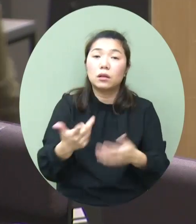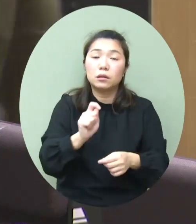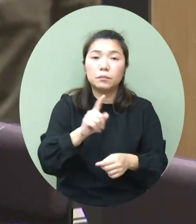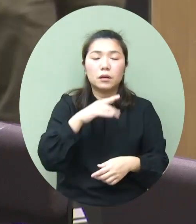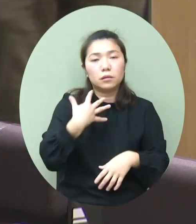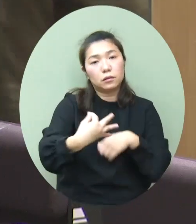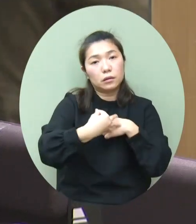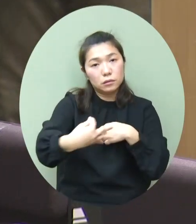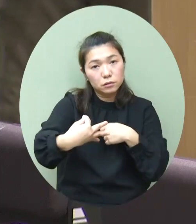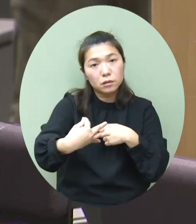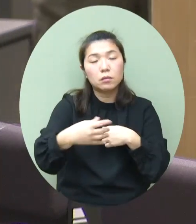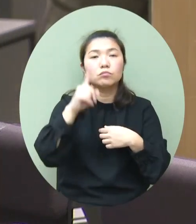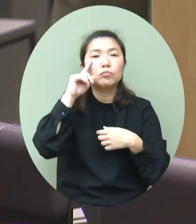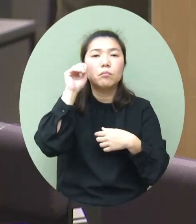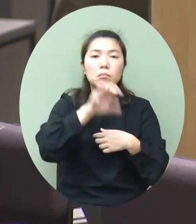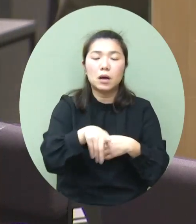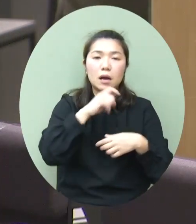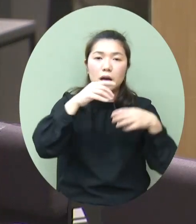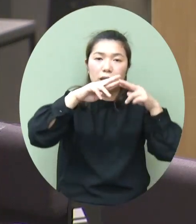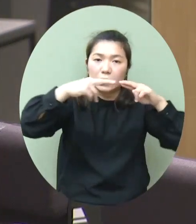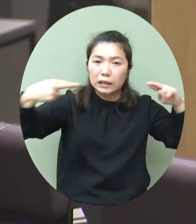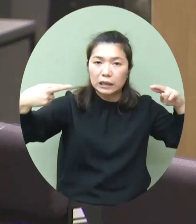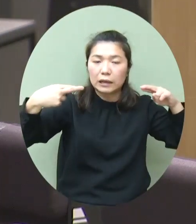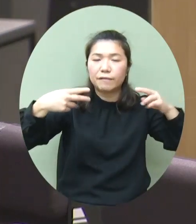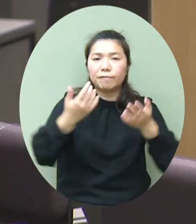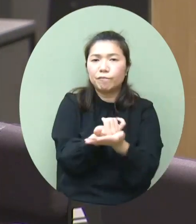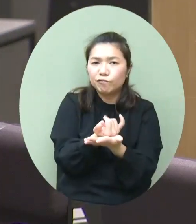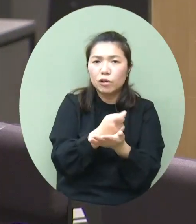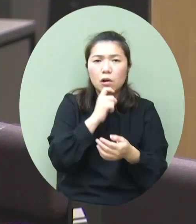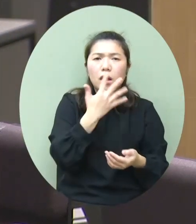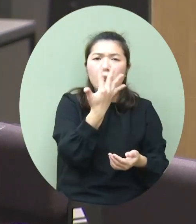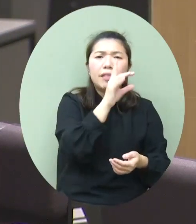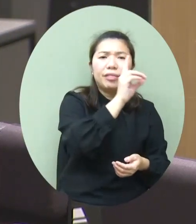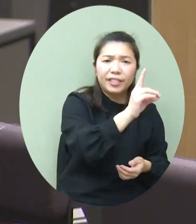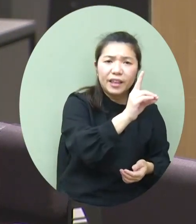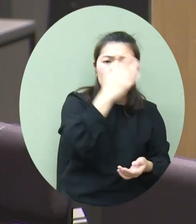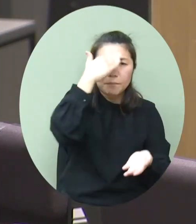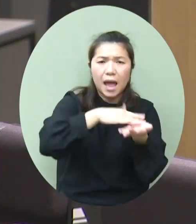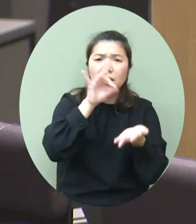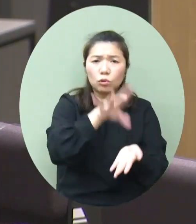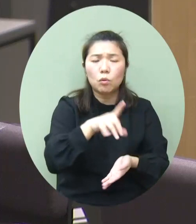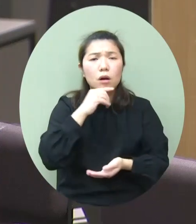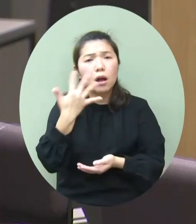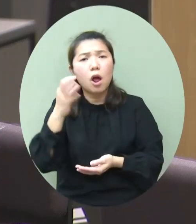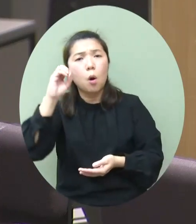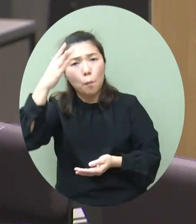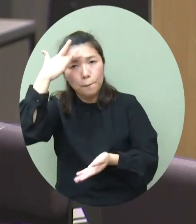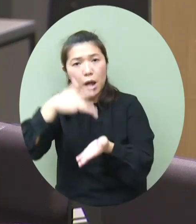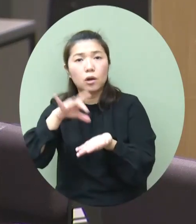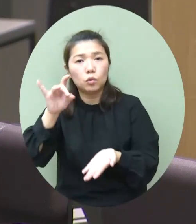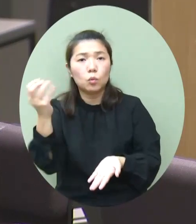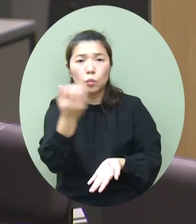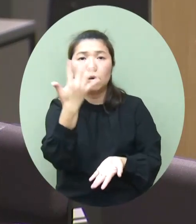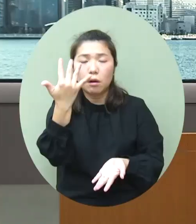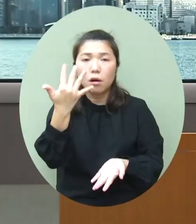分析方面有多少是 Omicron， 有多少是 Delta？ Delta 跟 Omicron 分